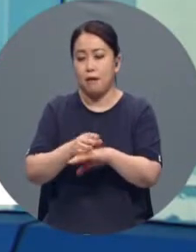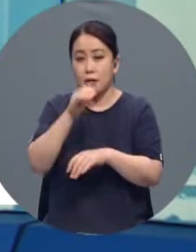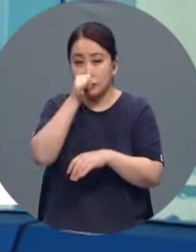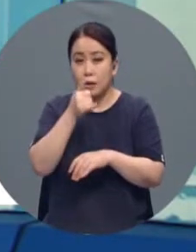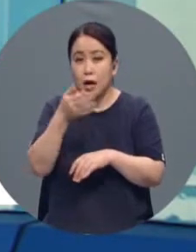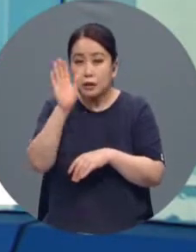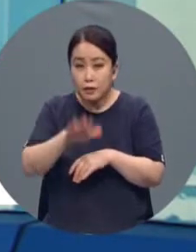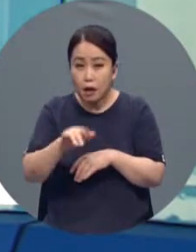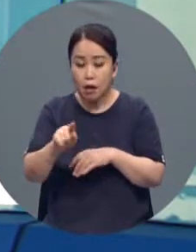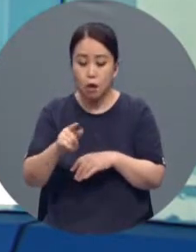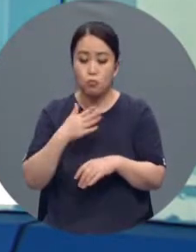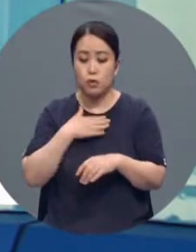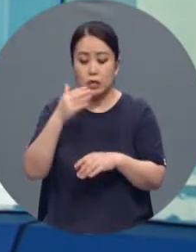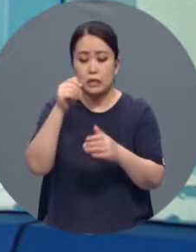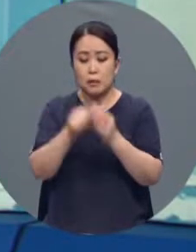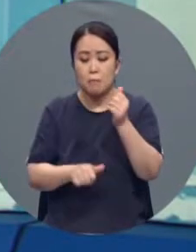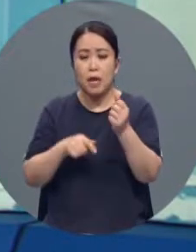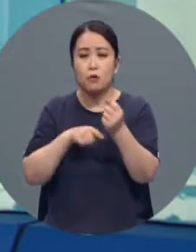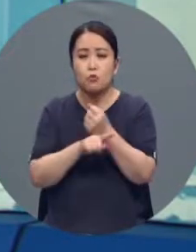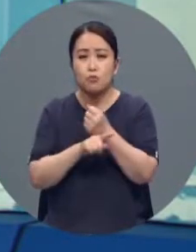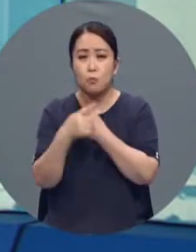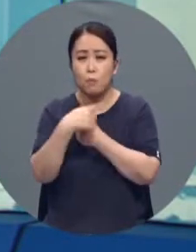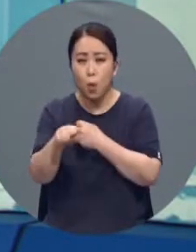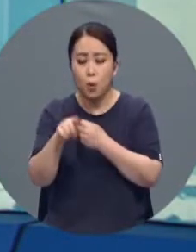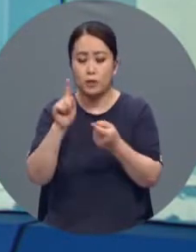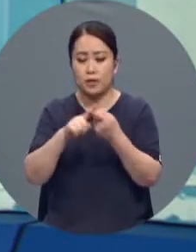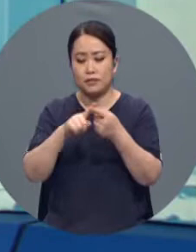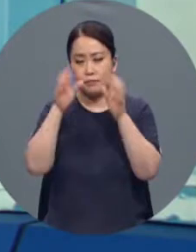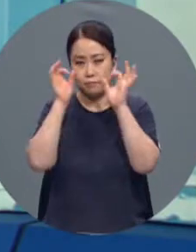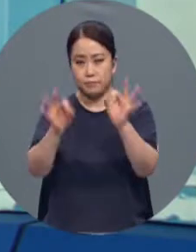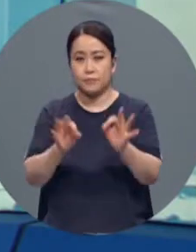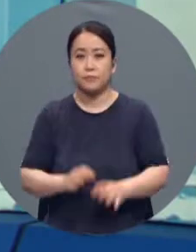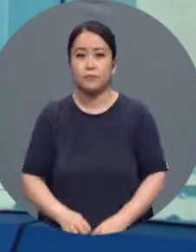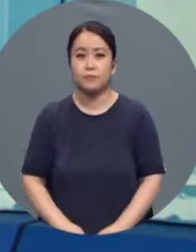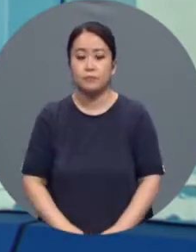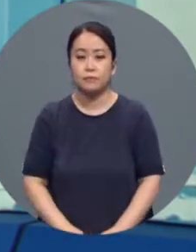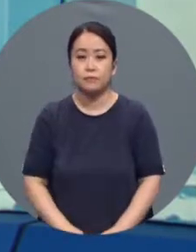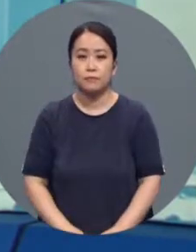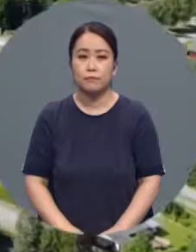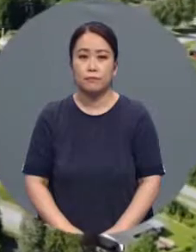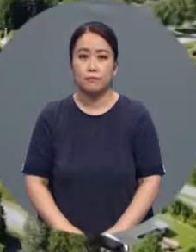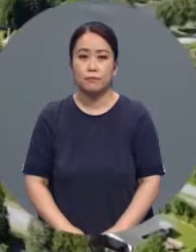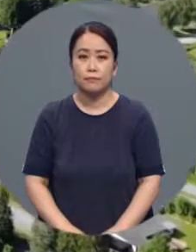없었는지 돌아보겠습니다. 윤파랑 기자입니다.